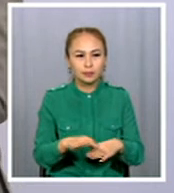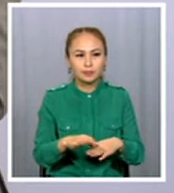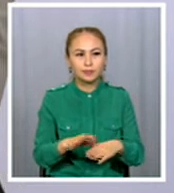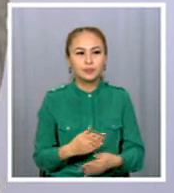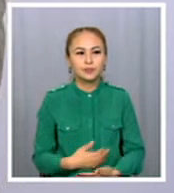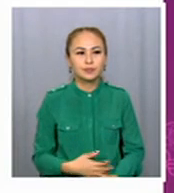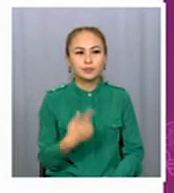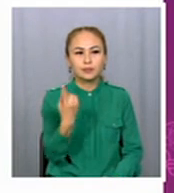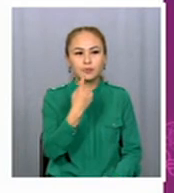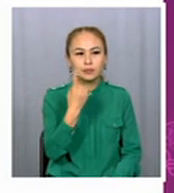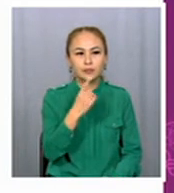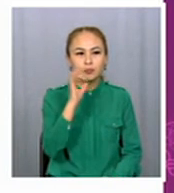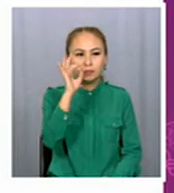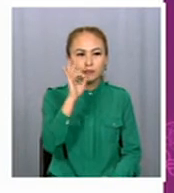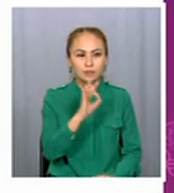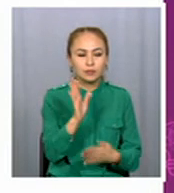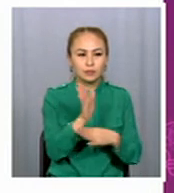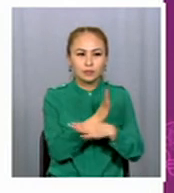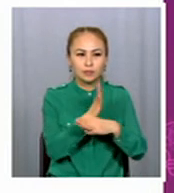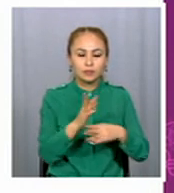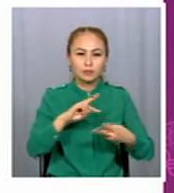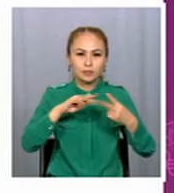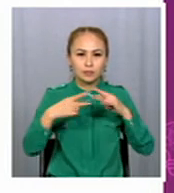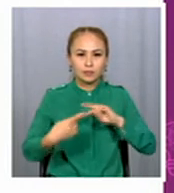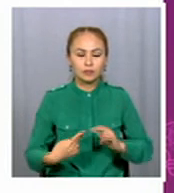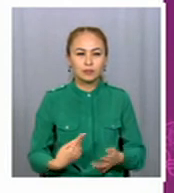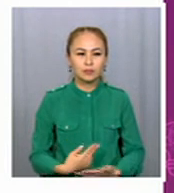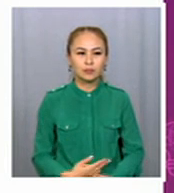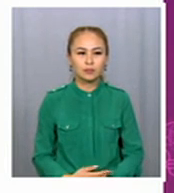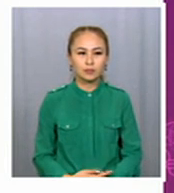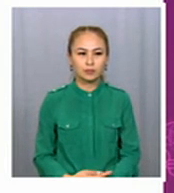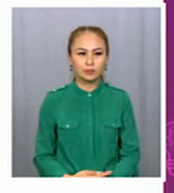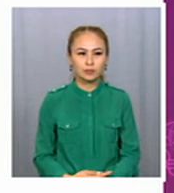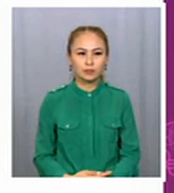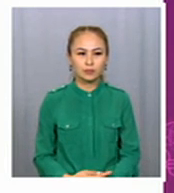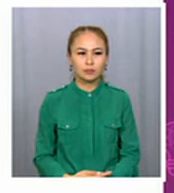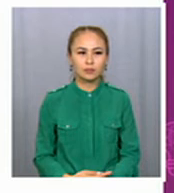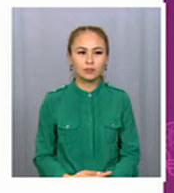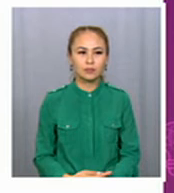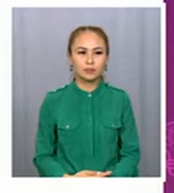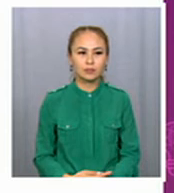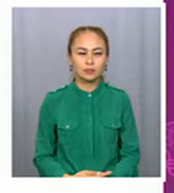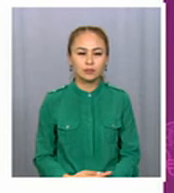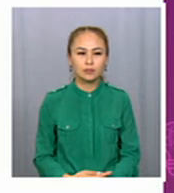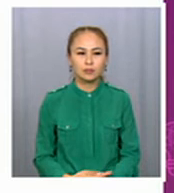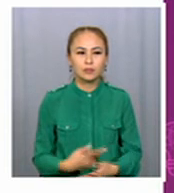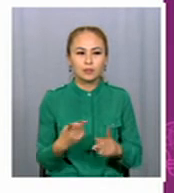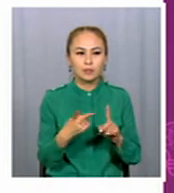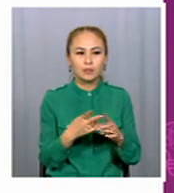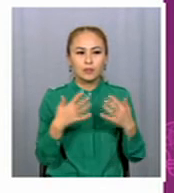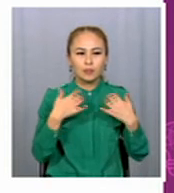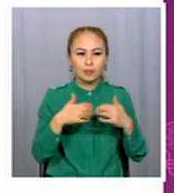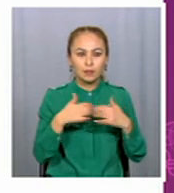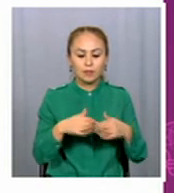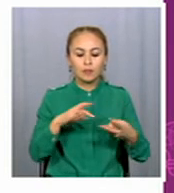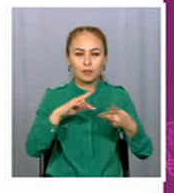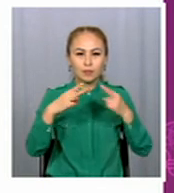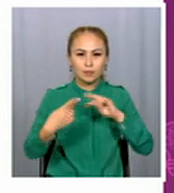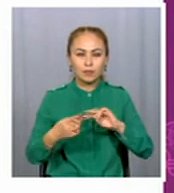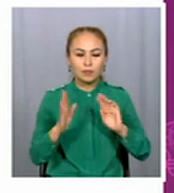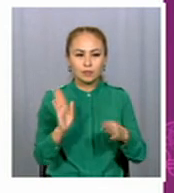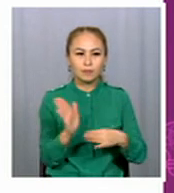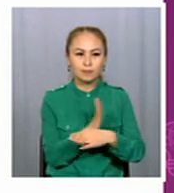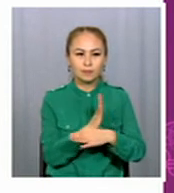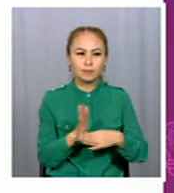қолданайық. Бірінші, процентті бөлшекке айналдырамыз. Және екінші қадам, санды сол бөлшекке